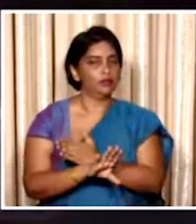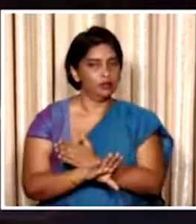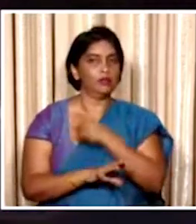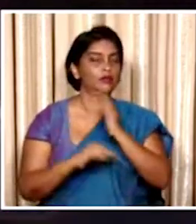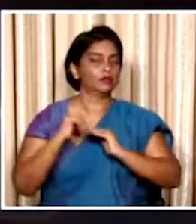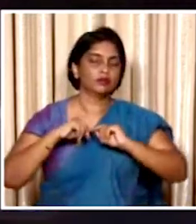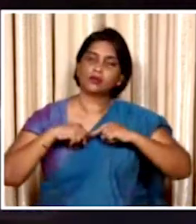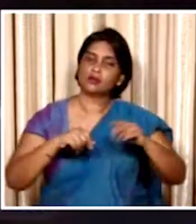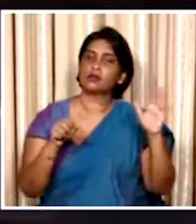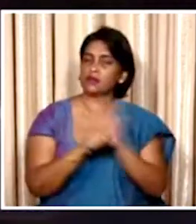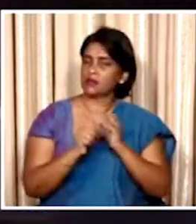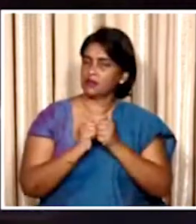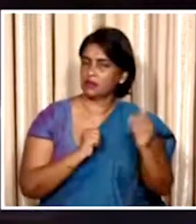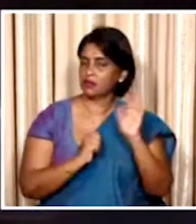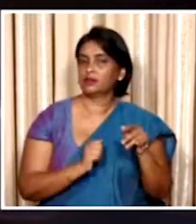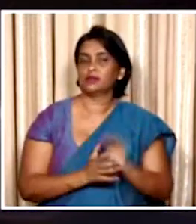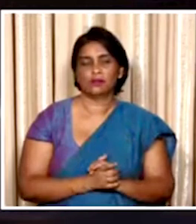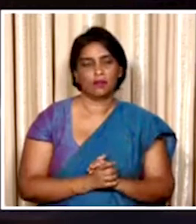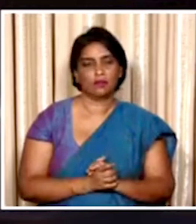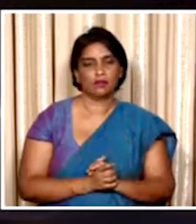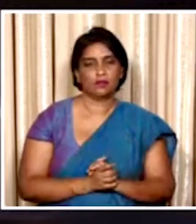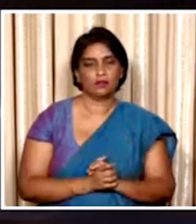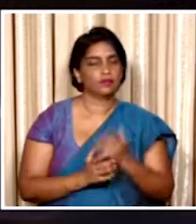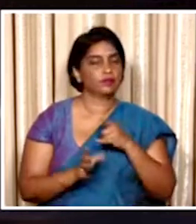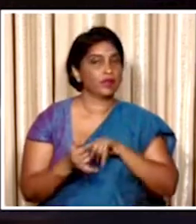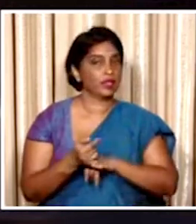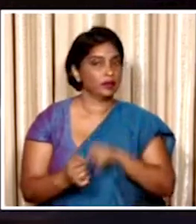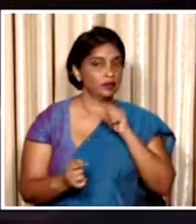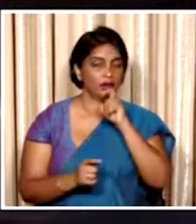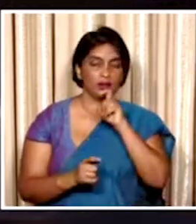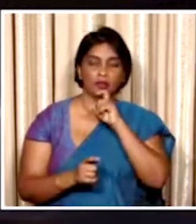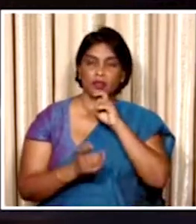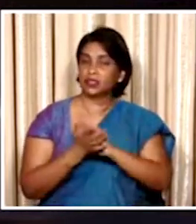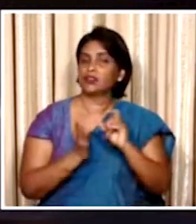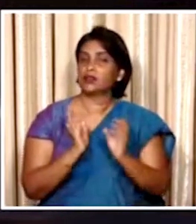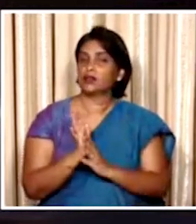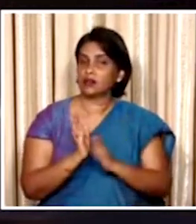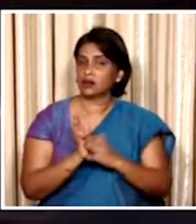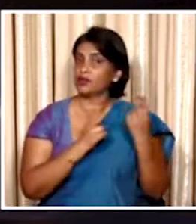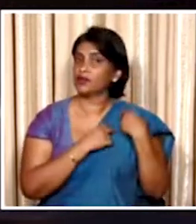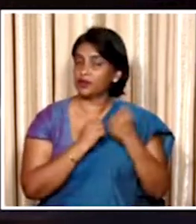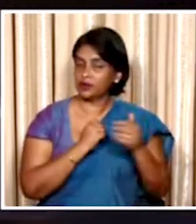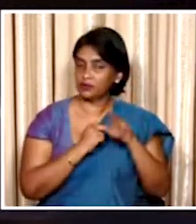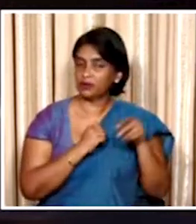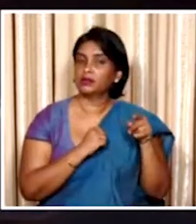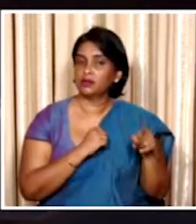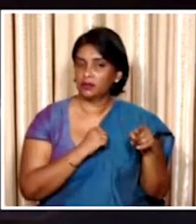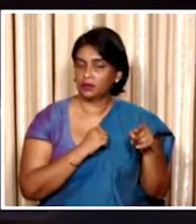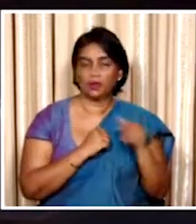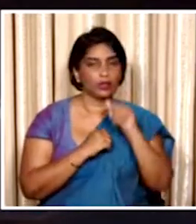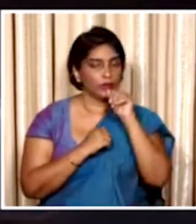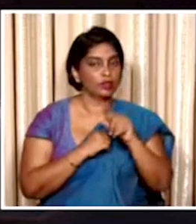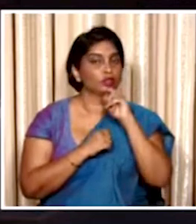ඒ ක්‍රියාවලිය සම්පූර්ණයෙන්ම යනවා. ඊළඟට ලේකම්වරයා අධිකරණ සේවා කොමිෂමේ ලේකම්වරයාගේ කාර්යභාරය වෙන්නේ